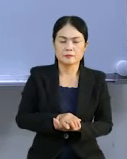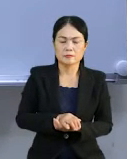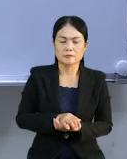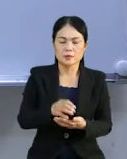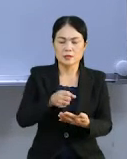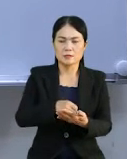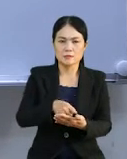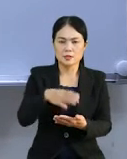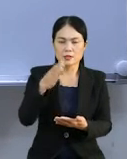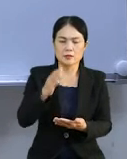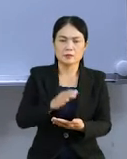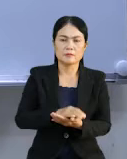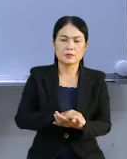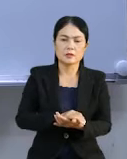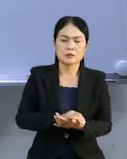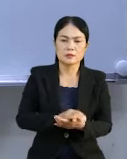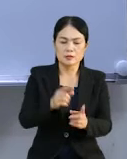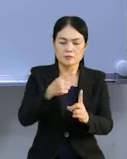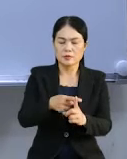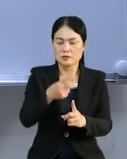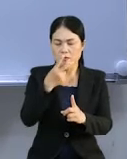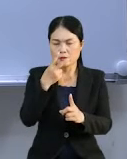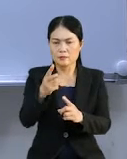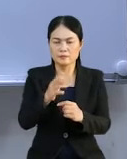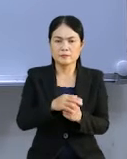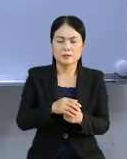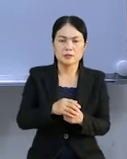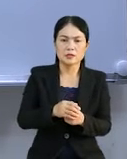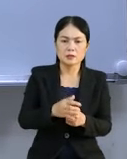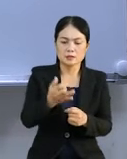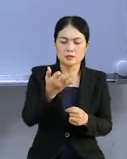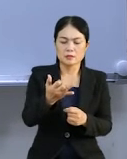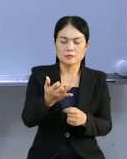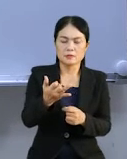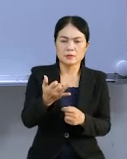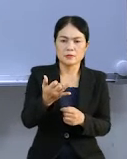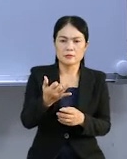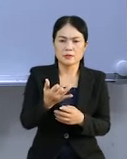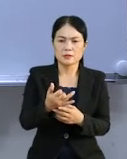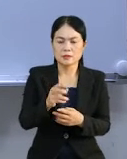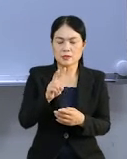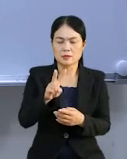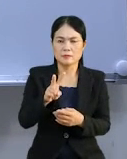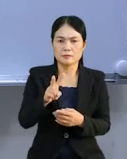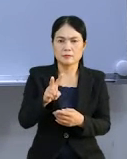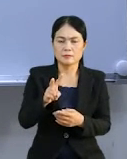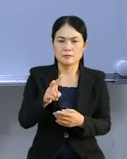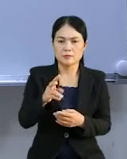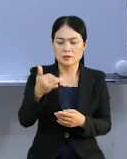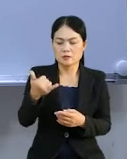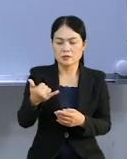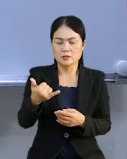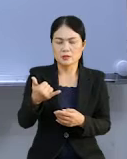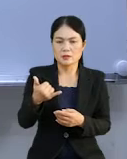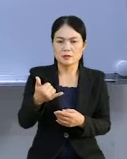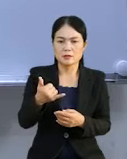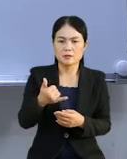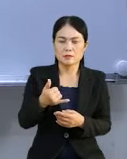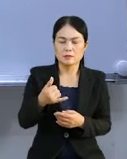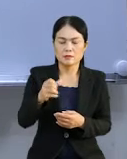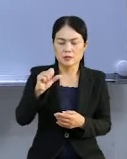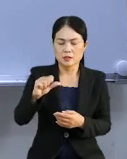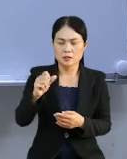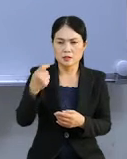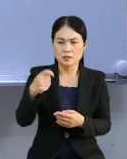đầm lấy. Chà, nít cứ đầm lấy để dựng bột khuy mấy nắng cứ prạm pi mớn, pi bón, prạm mùi rối,